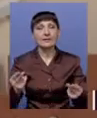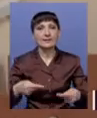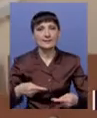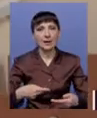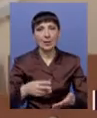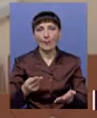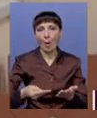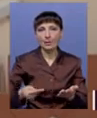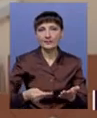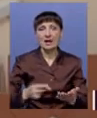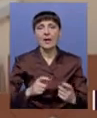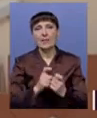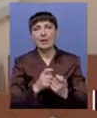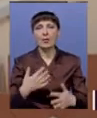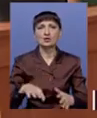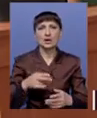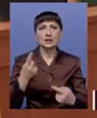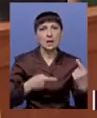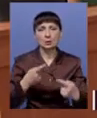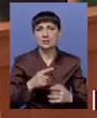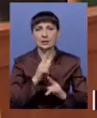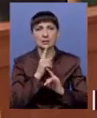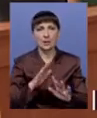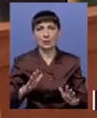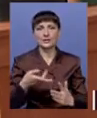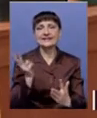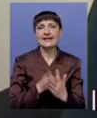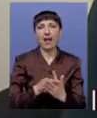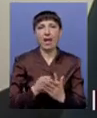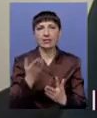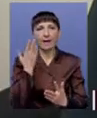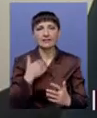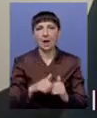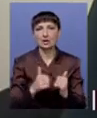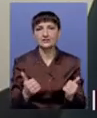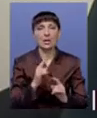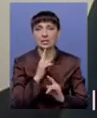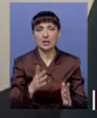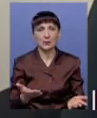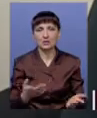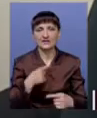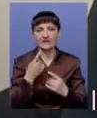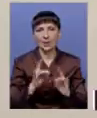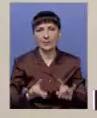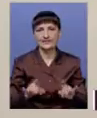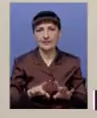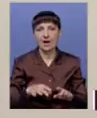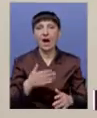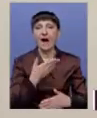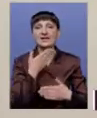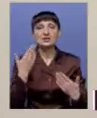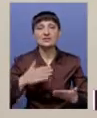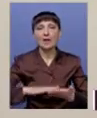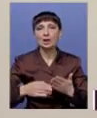контракта недоразумений и споров по выплате алиментов и делении нажитого во время совместной жизни не бывает, объясняет Ирлан Онгаев. А вот